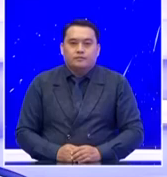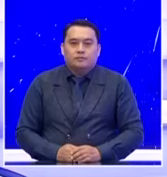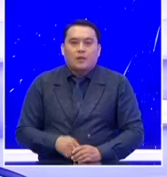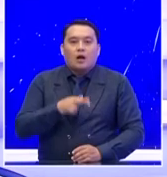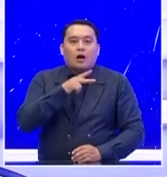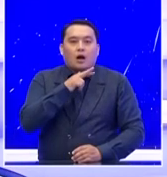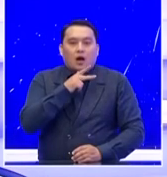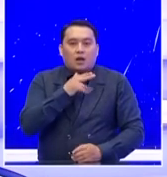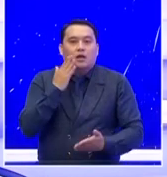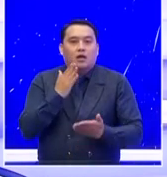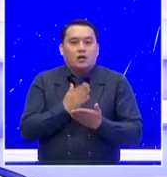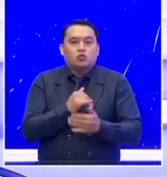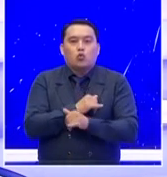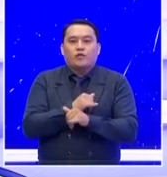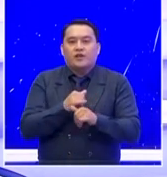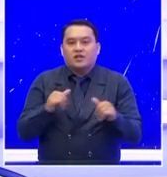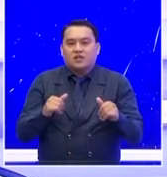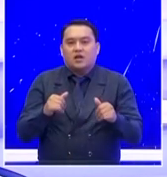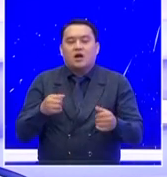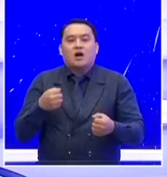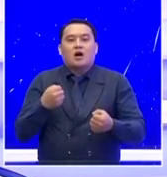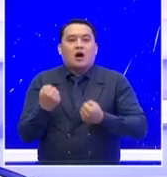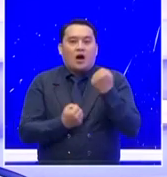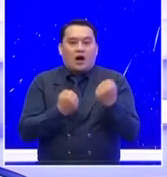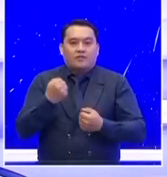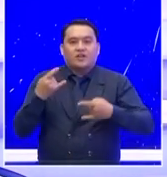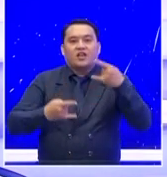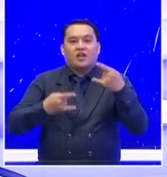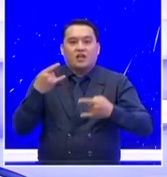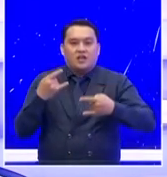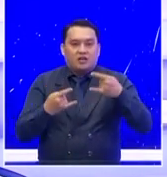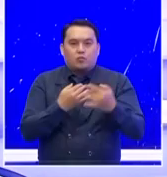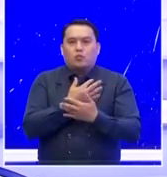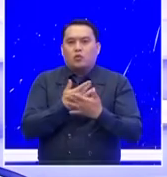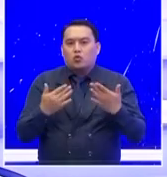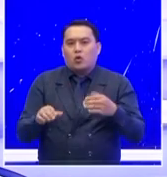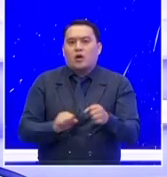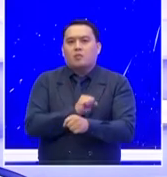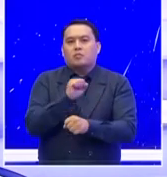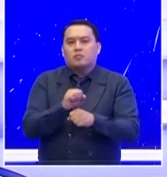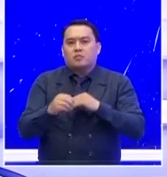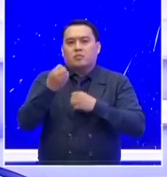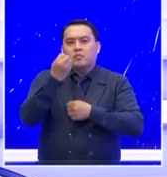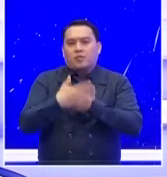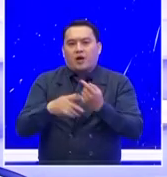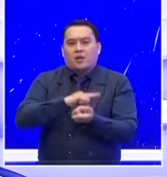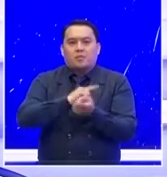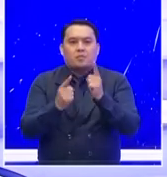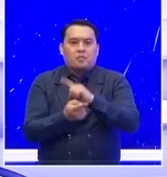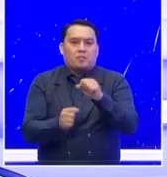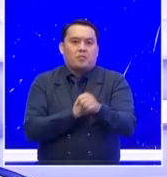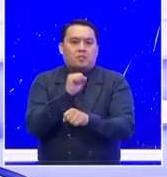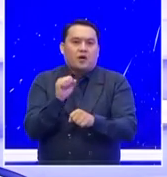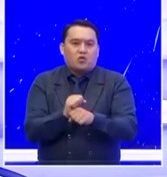В Южной Корее наблюдается рост популярности автокинотеатров. В Сеуле многие парки и площади превратились в парковки